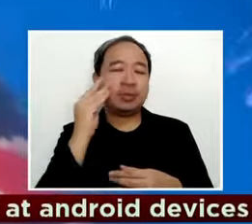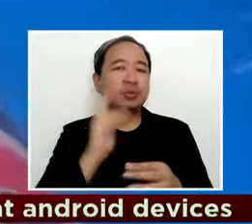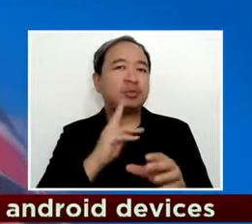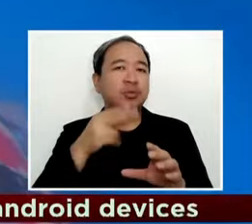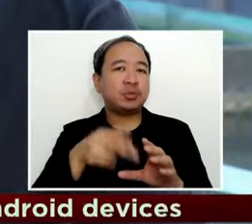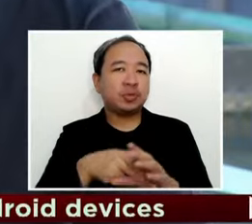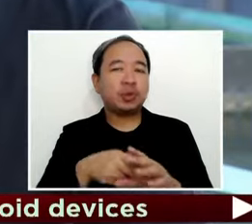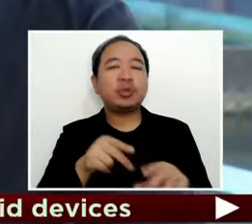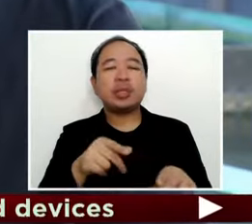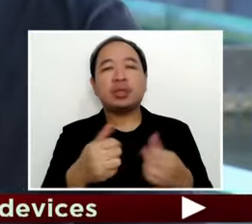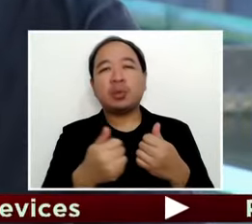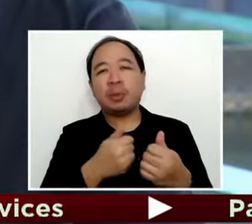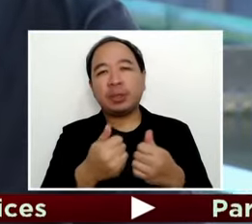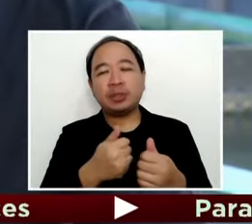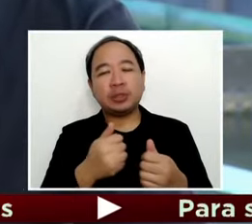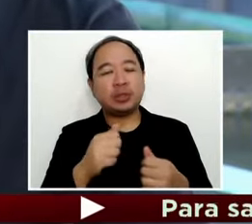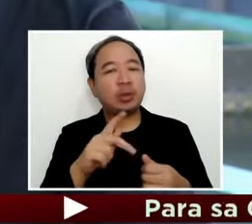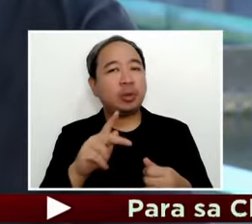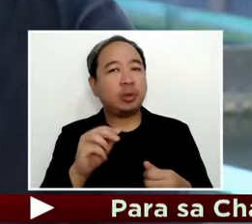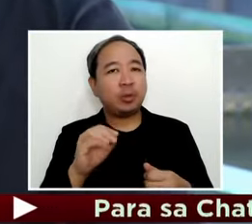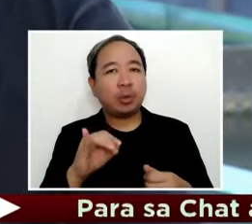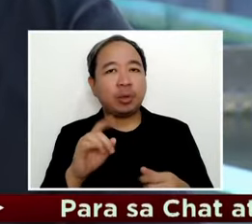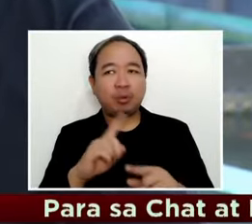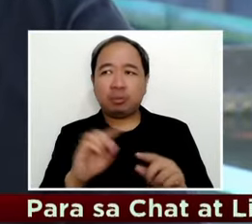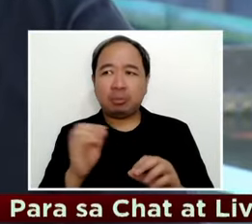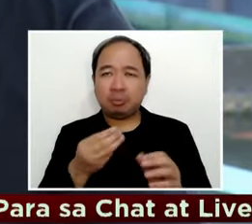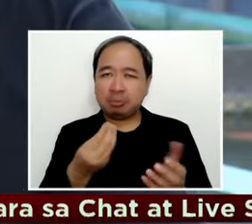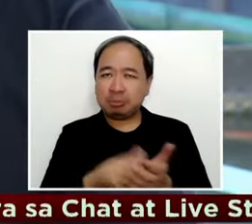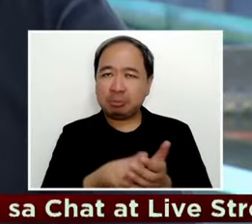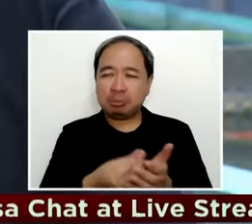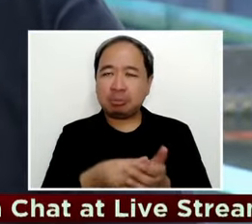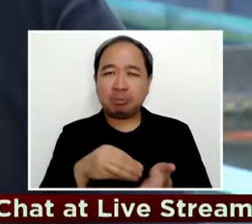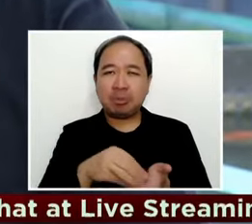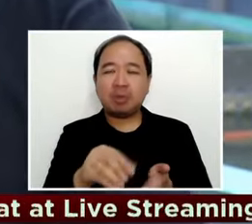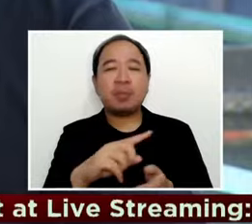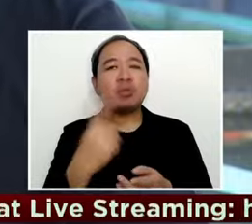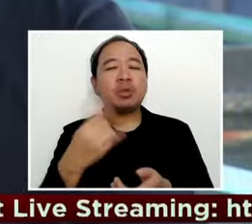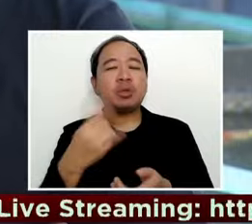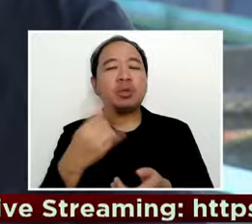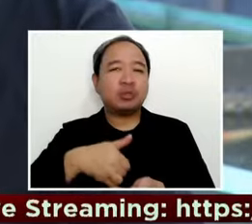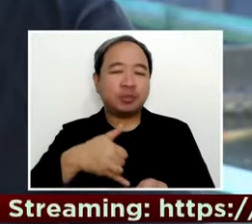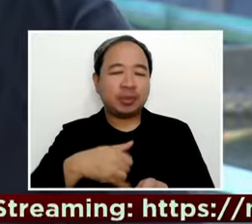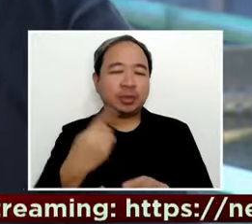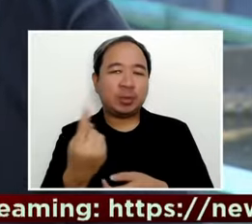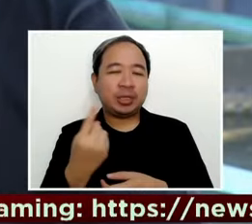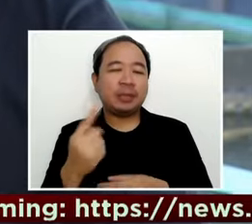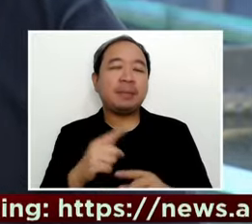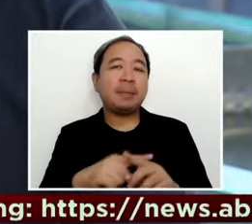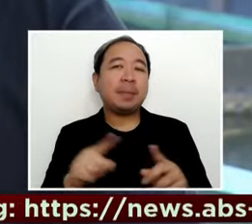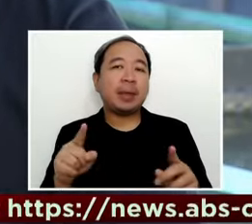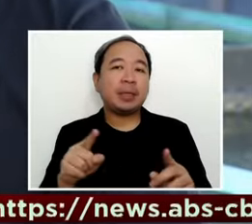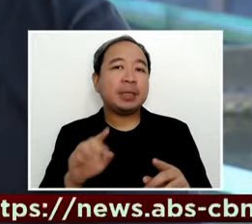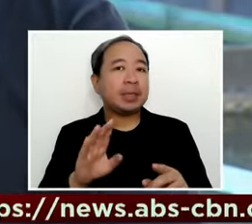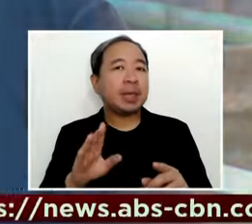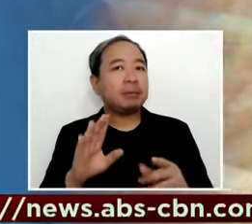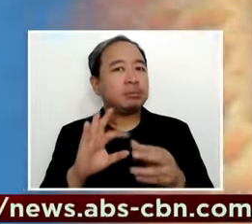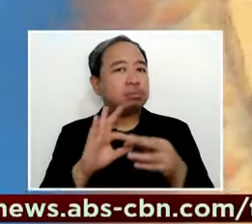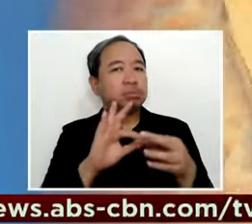show and event. Wala rin money involved, so more on na trophy lang tayo. But of course, yung camaraderie